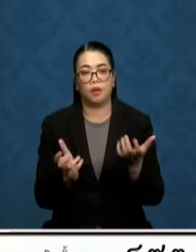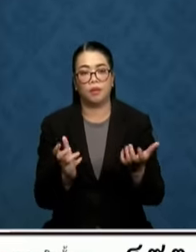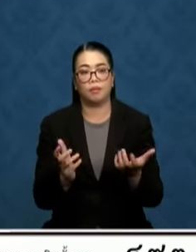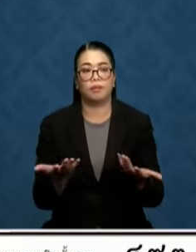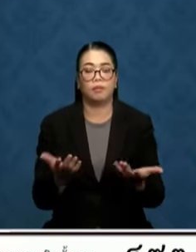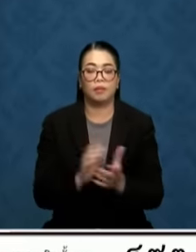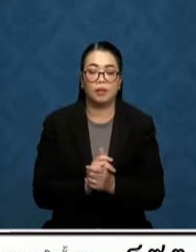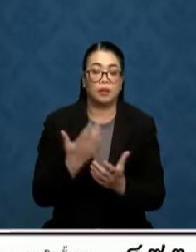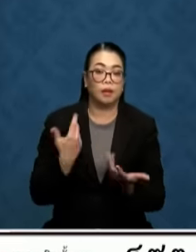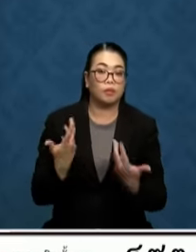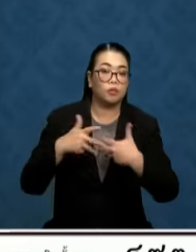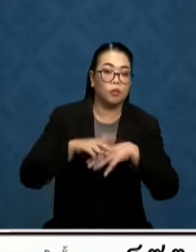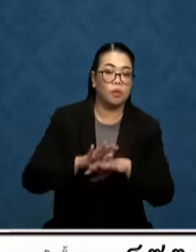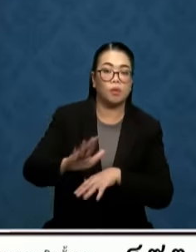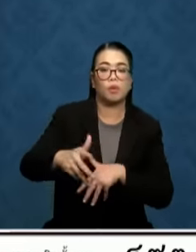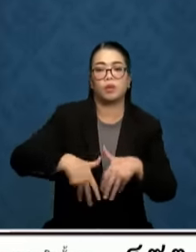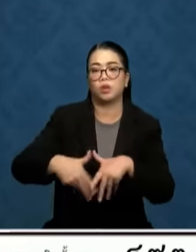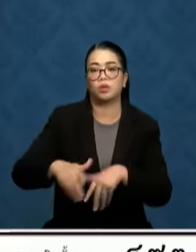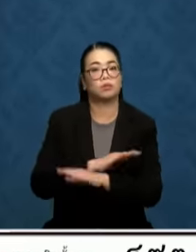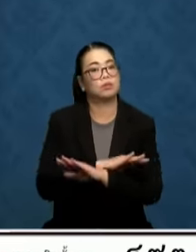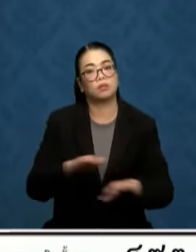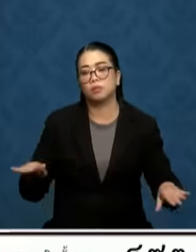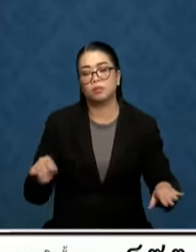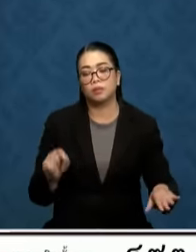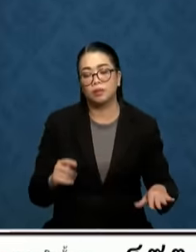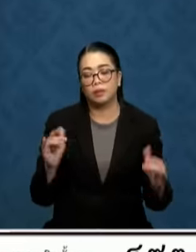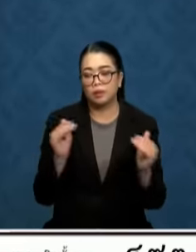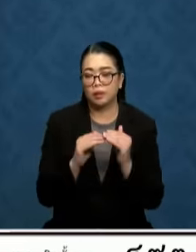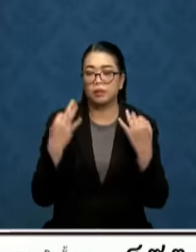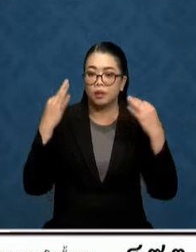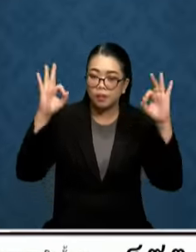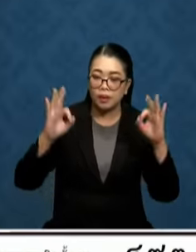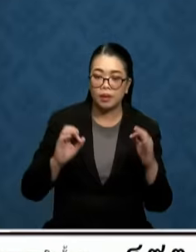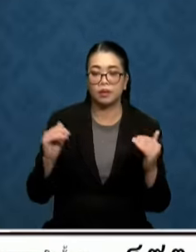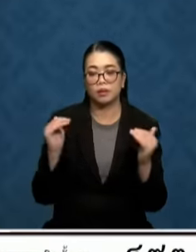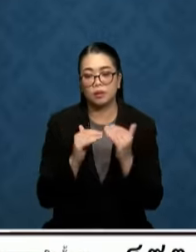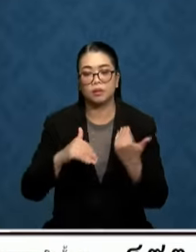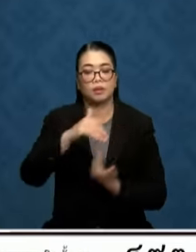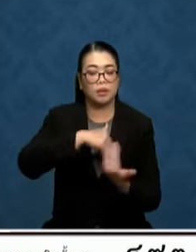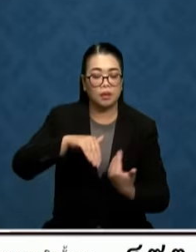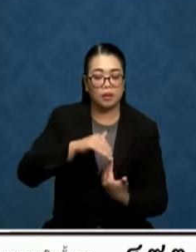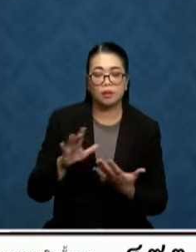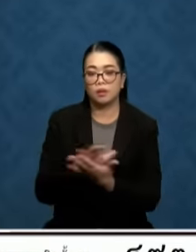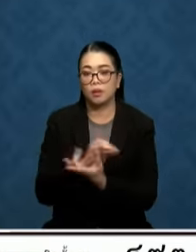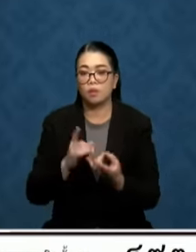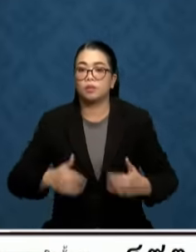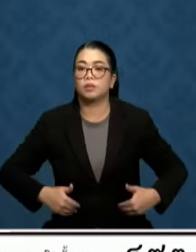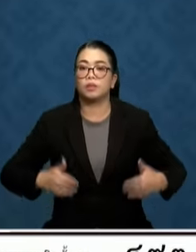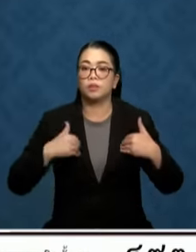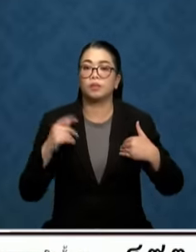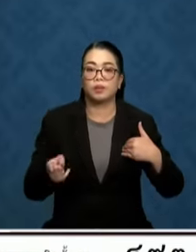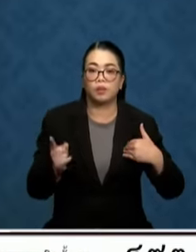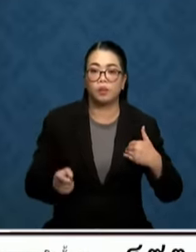ราษจากการมีส่วนร่วมของประชาชนทั้งในดานเสริภาพ sauce for and k expectation